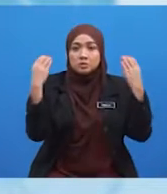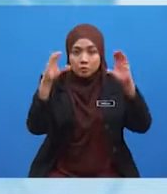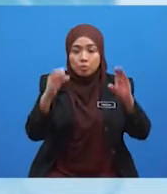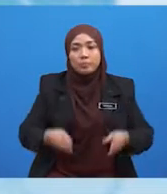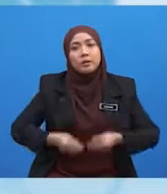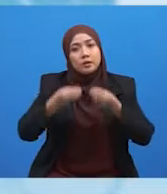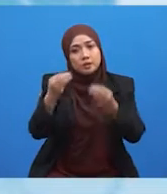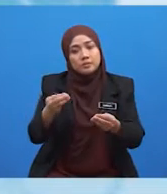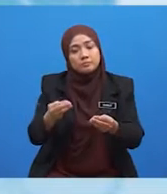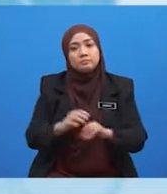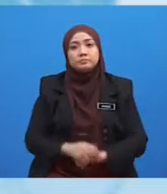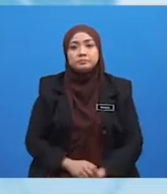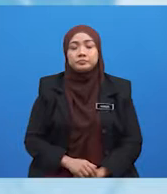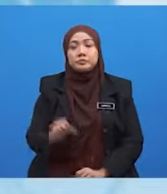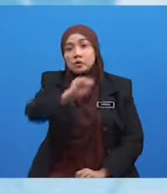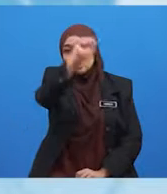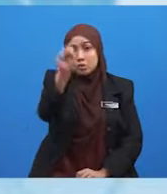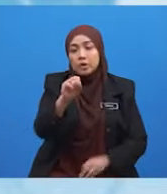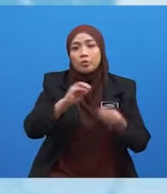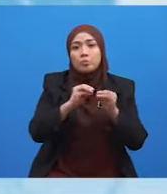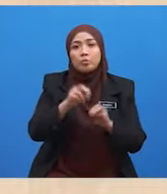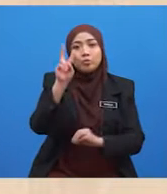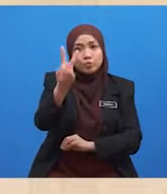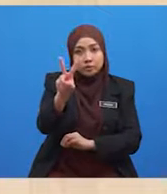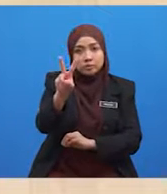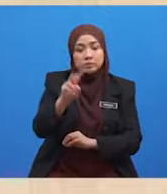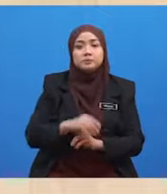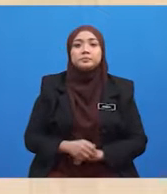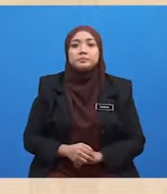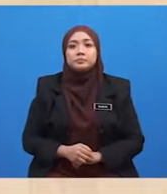kita berada Bunda kepada soal yang kedua soalnya